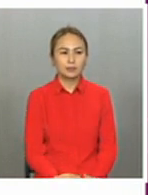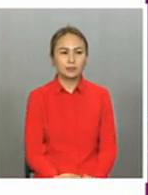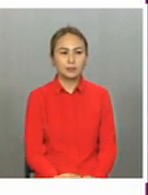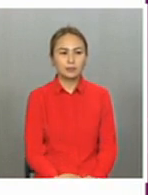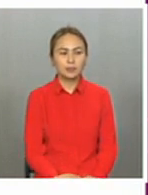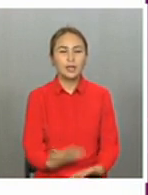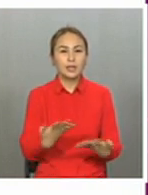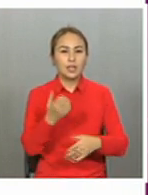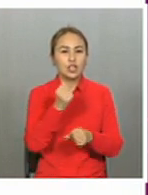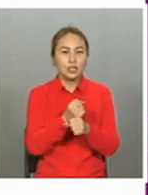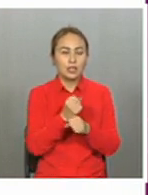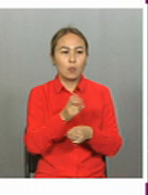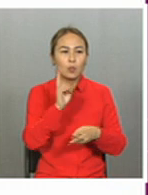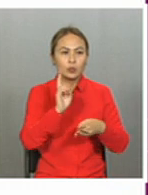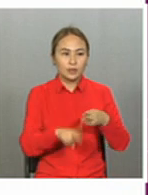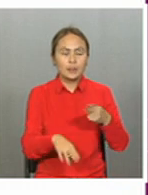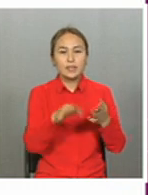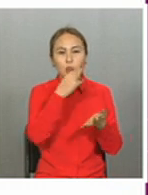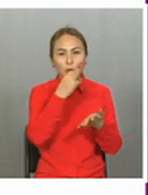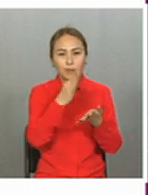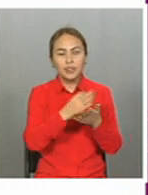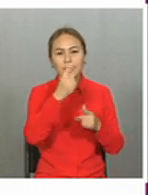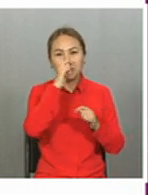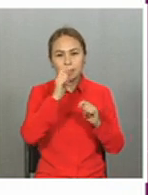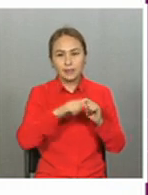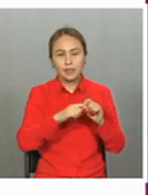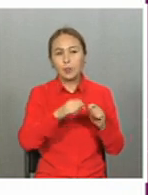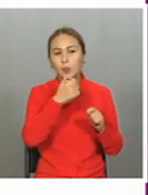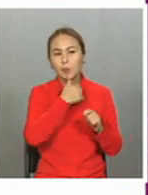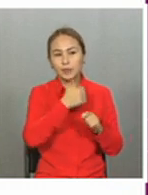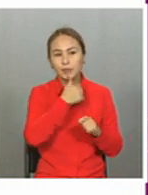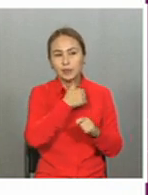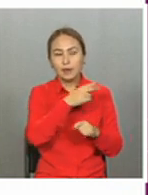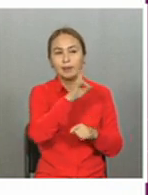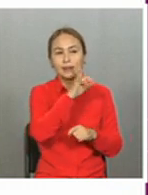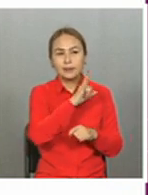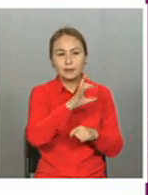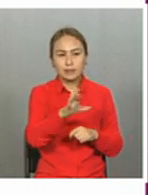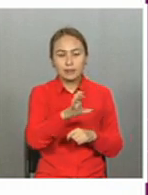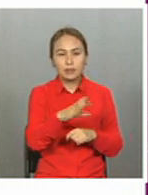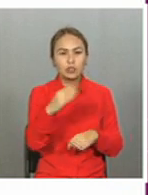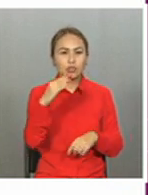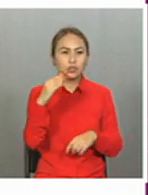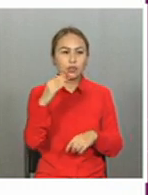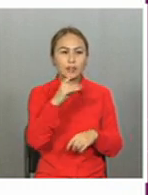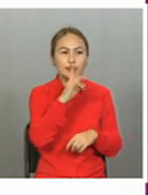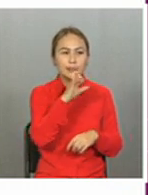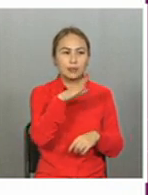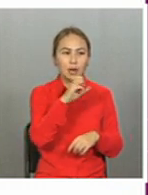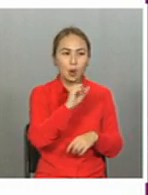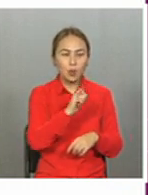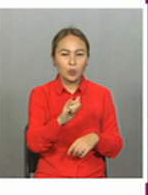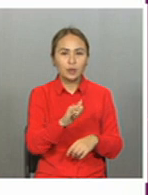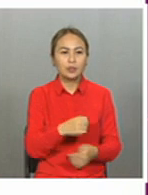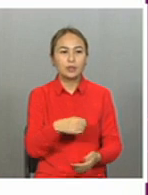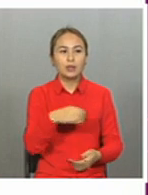жасап болсаңдар, жауаптарыңды тексеріп көріңдер. Қыз, қыстау,